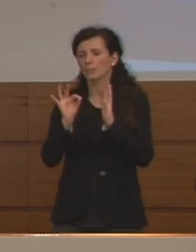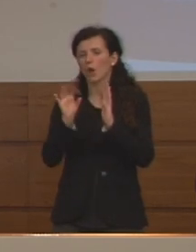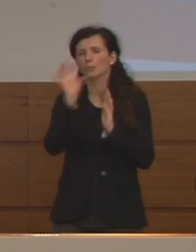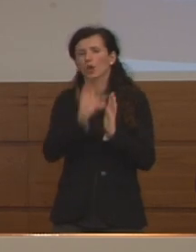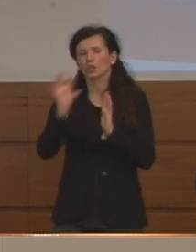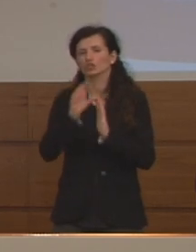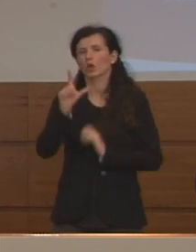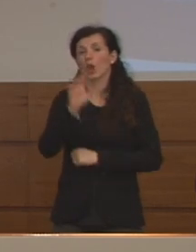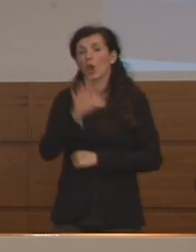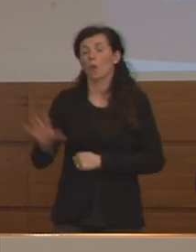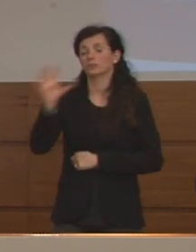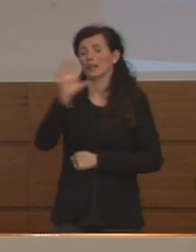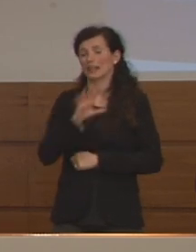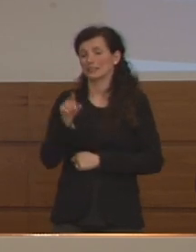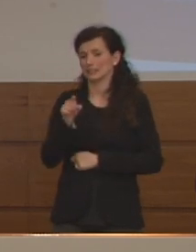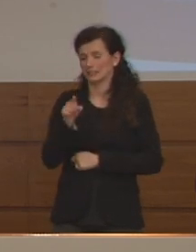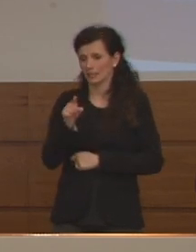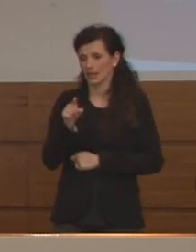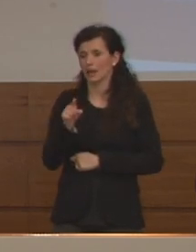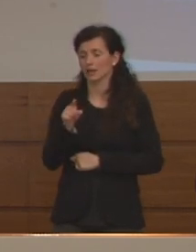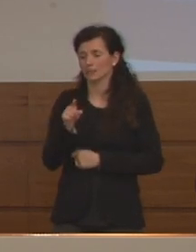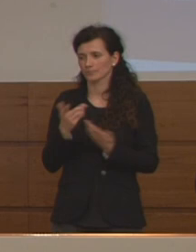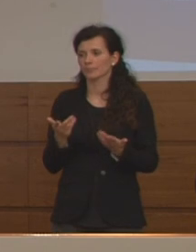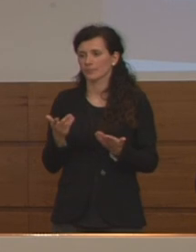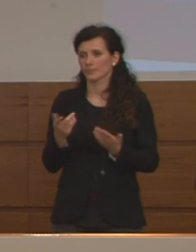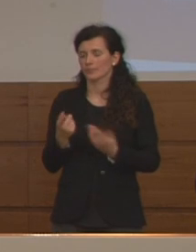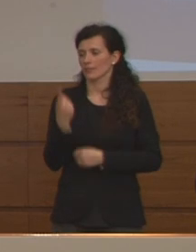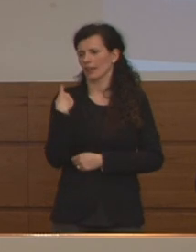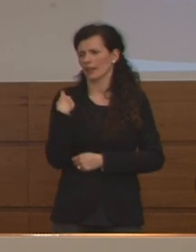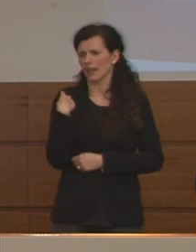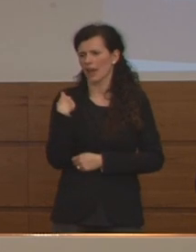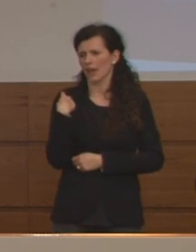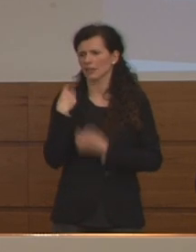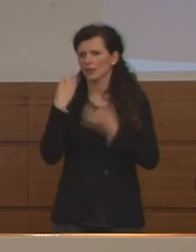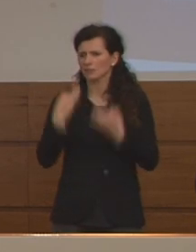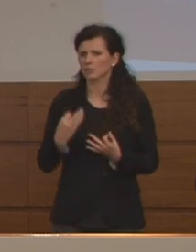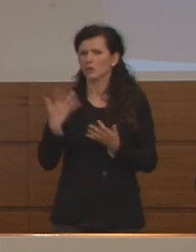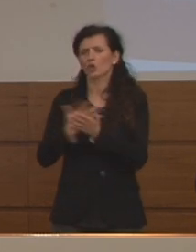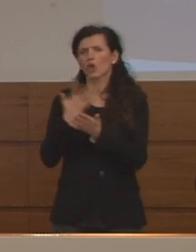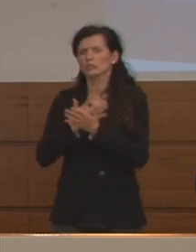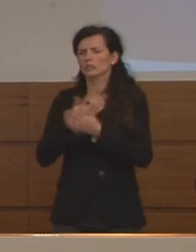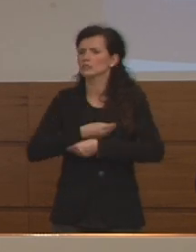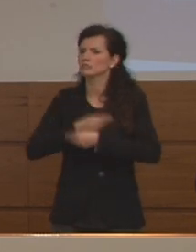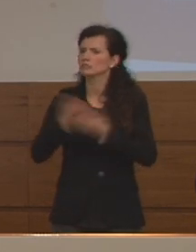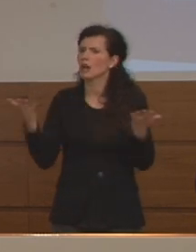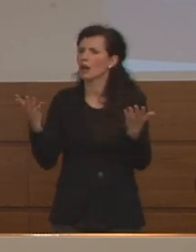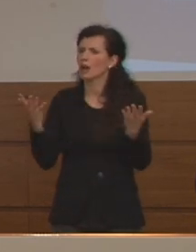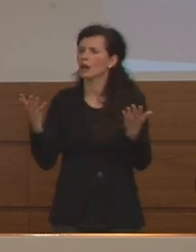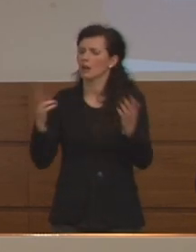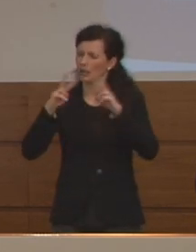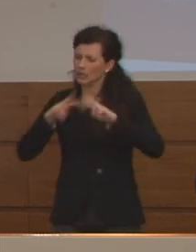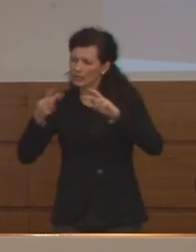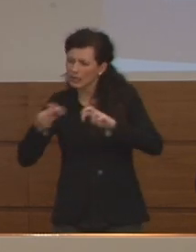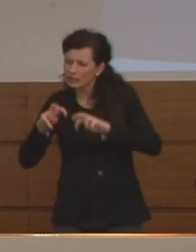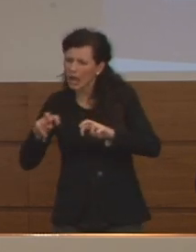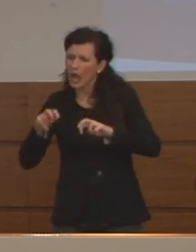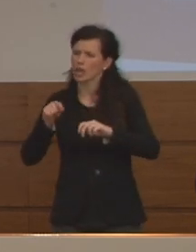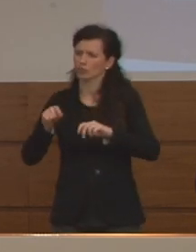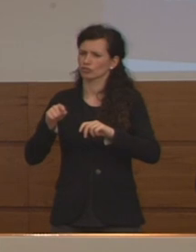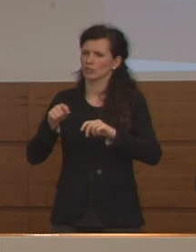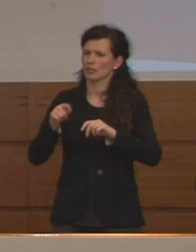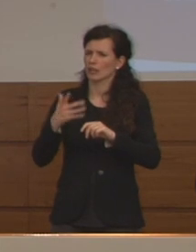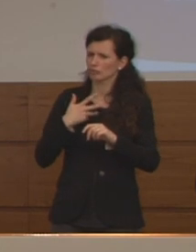ieri è stata data notizia di un apertura di indagine riguardo la situazione del pio albergo trivulzio ci